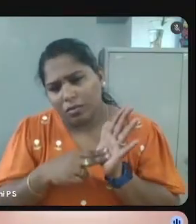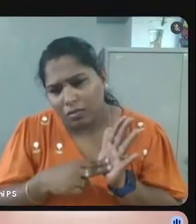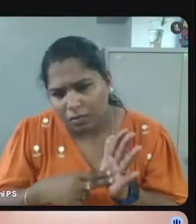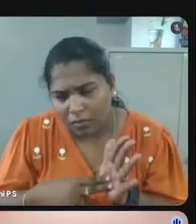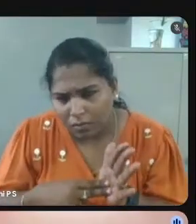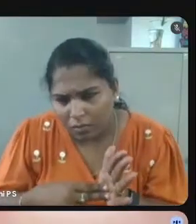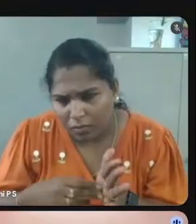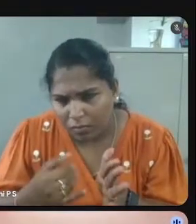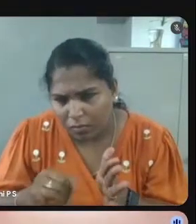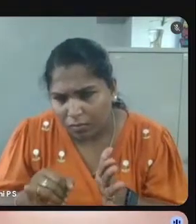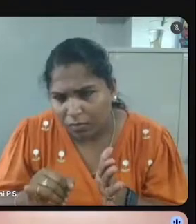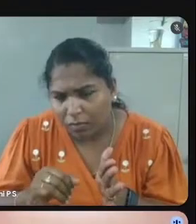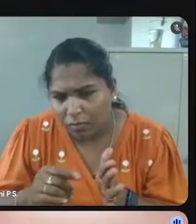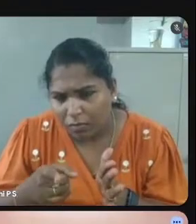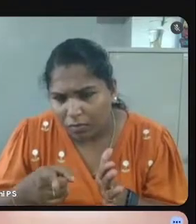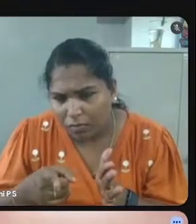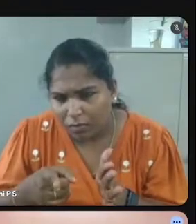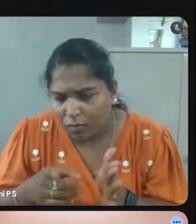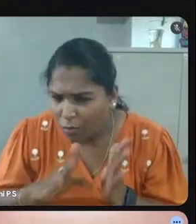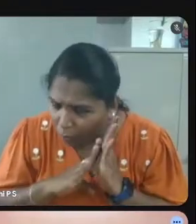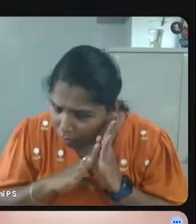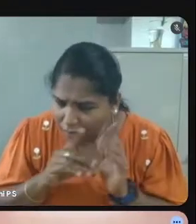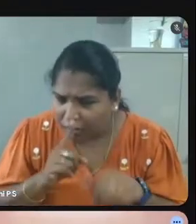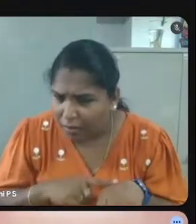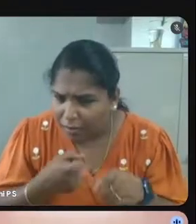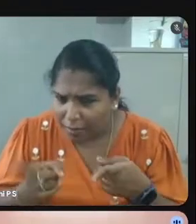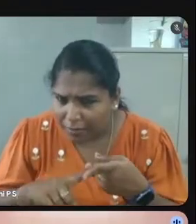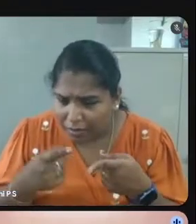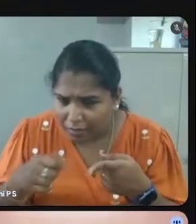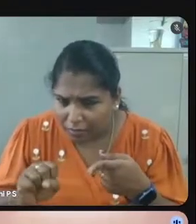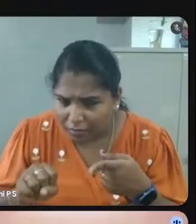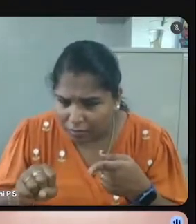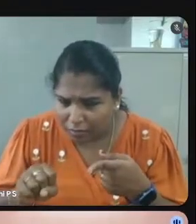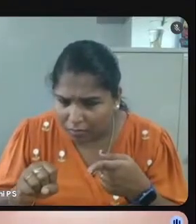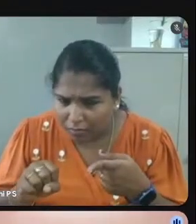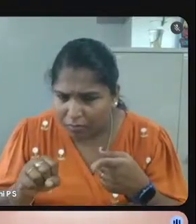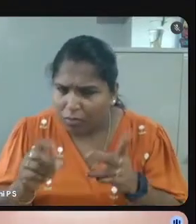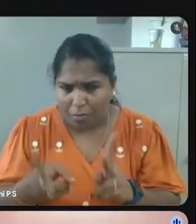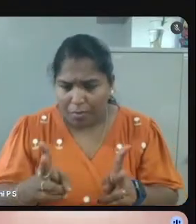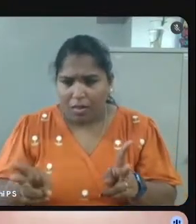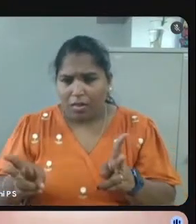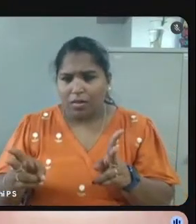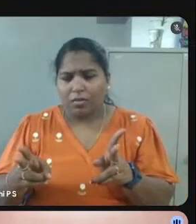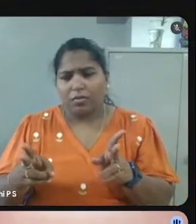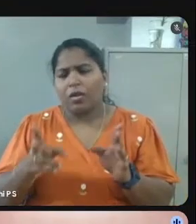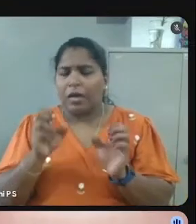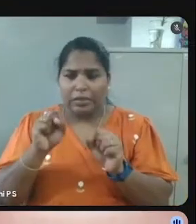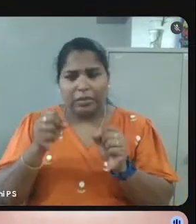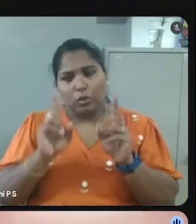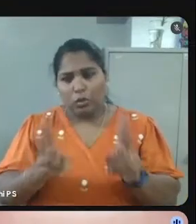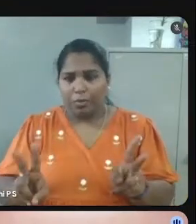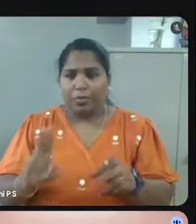ഉറക്കത്തിനിടയിൽ ഉണ്ടാകുന്നതാണ് അതല്ലേ ഉദ്ദേശിച്ചത്? അതെ അതെ. അത് നോർമൽ ആണ്. പിന്നെ നമുക്കത്